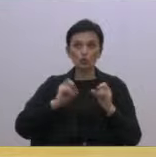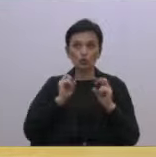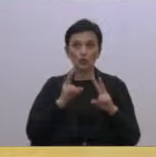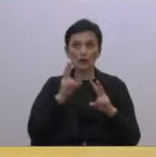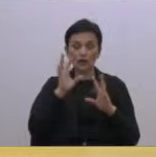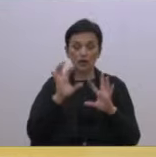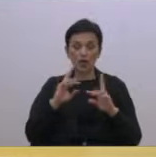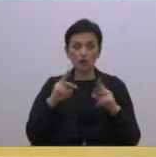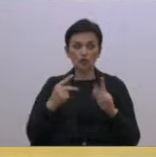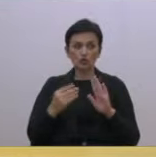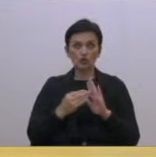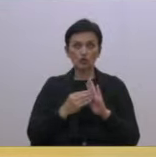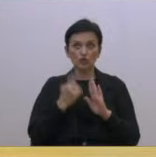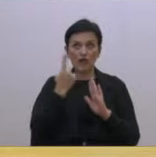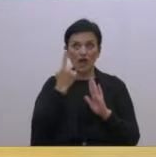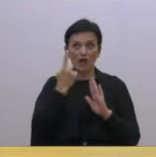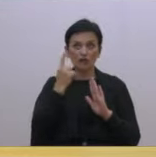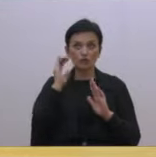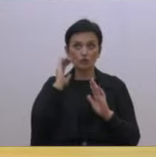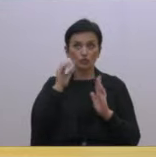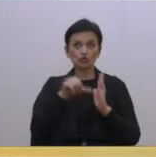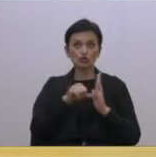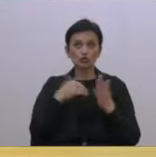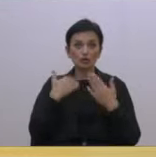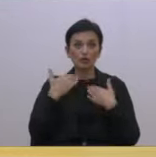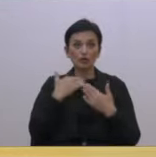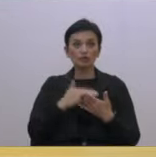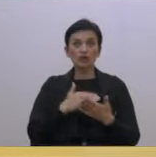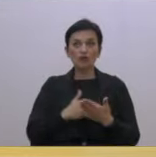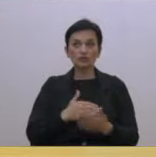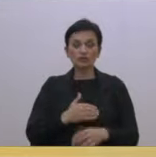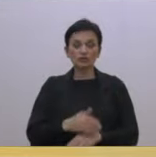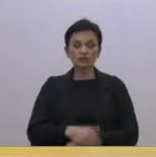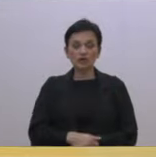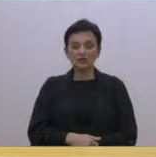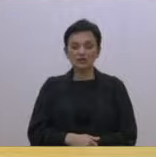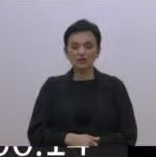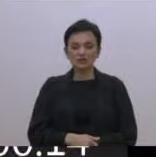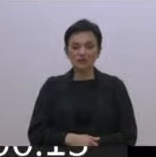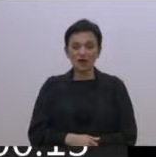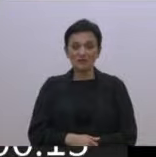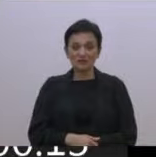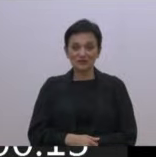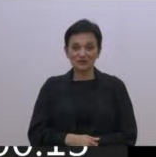Kanonshi Tsvleba, Erti Mosmerit, Tho Chartered Kentis Regime.